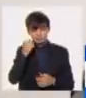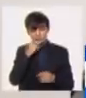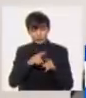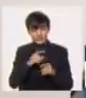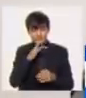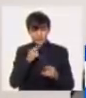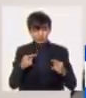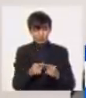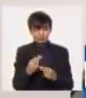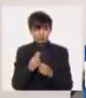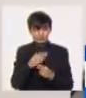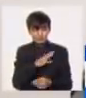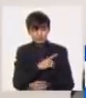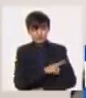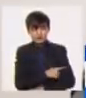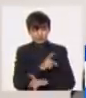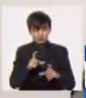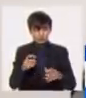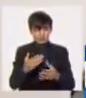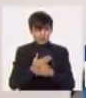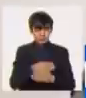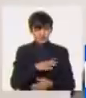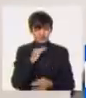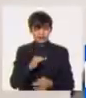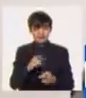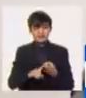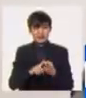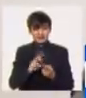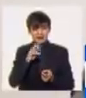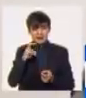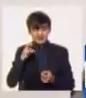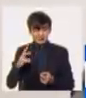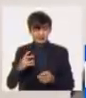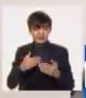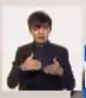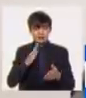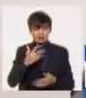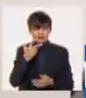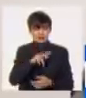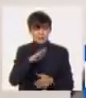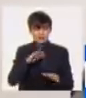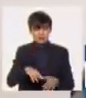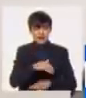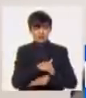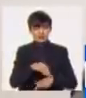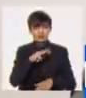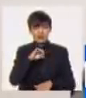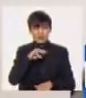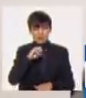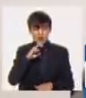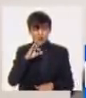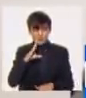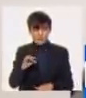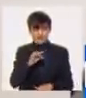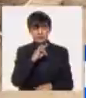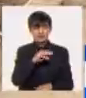своевременному оказанию помощи медицинскими работниками. В связи с этим карантин снимается в 3 очагах по адресу Тайманова, Турекулова